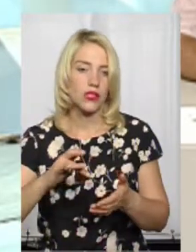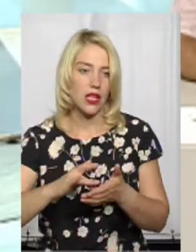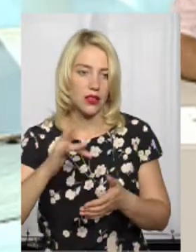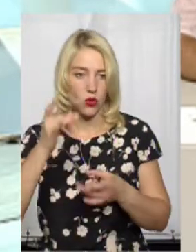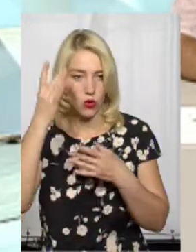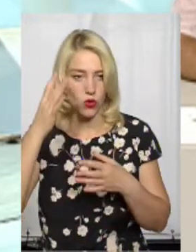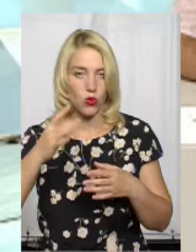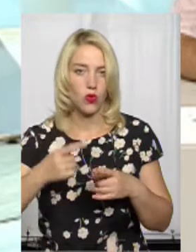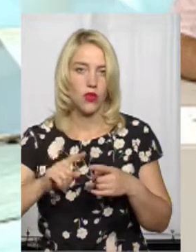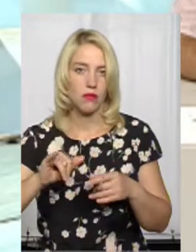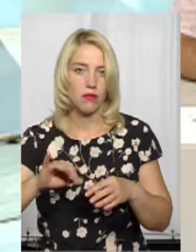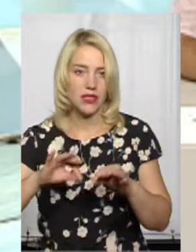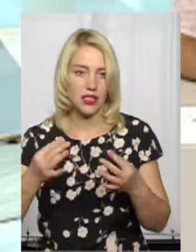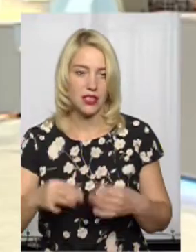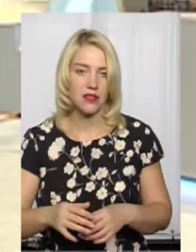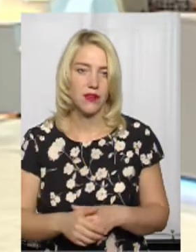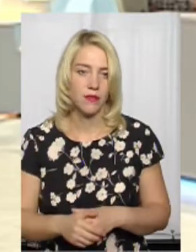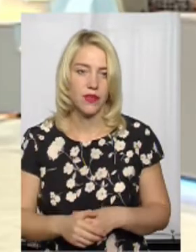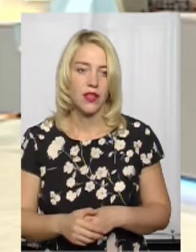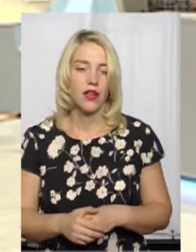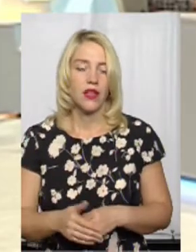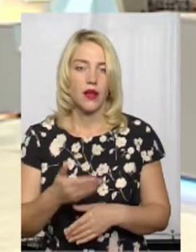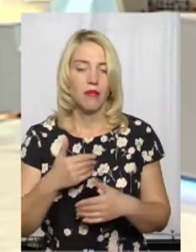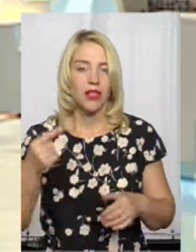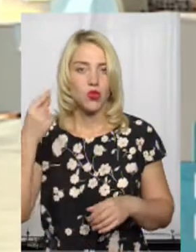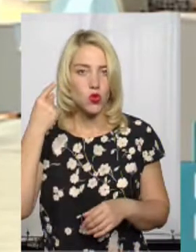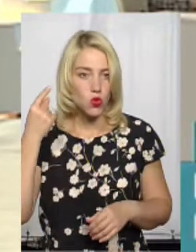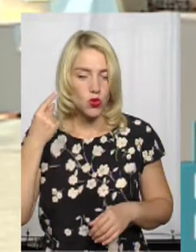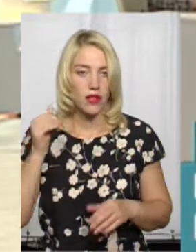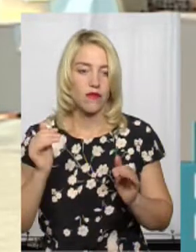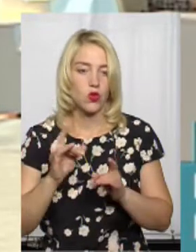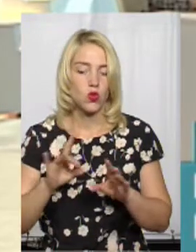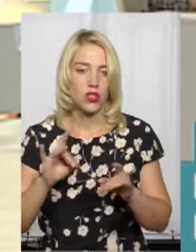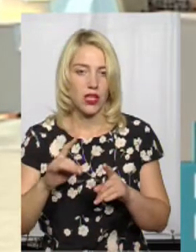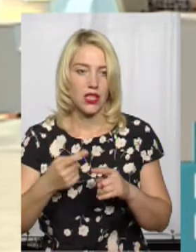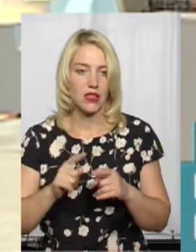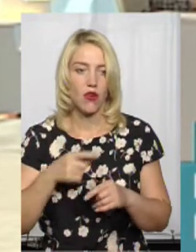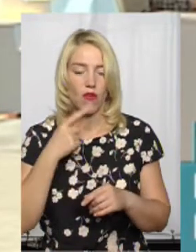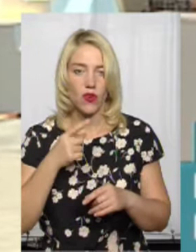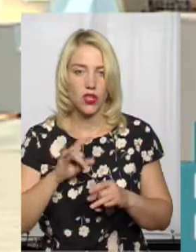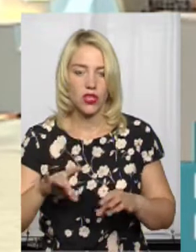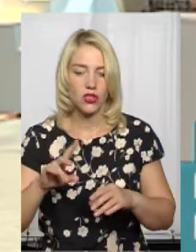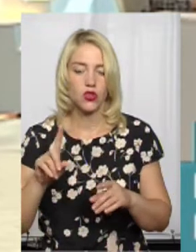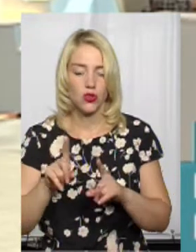мистецтва. Доброго вечора. Пане Сергію, як ми чули в сюжеті, пан Павло Нечитайло говорив